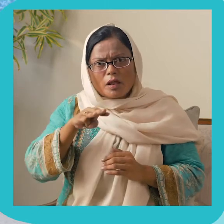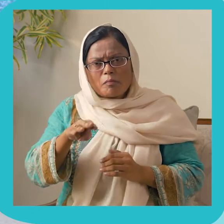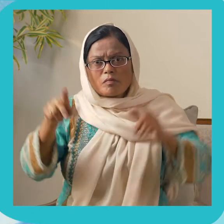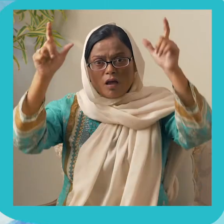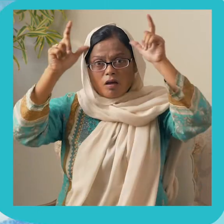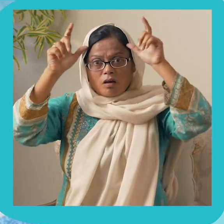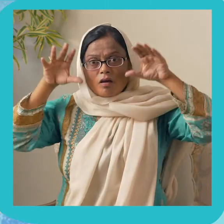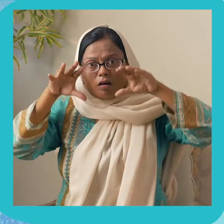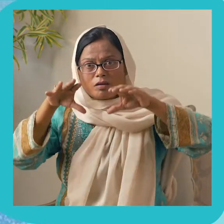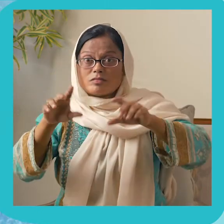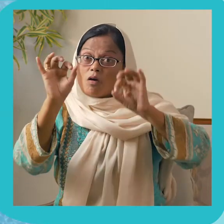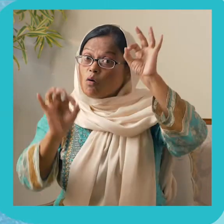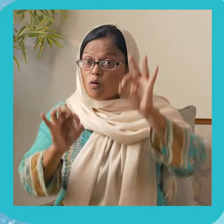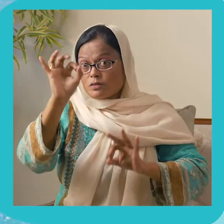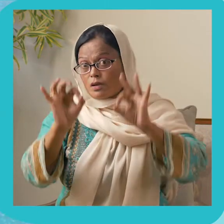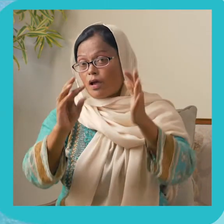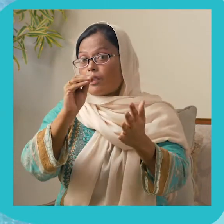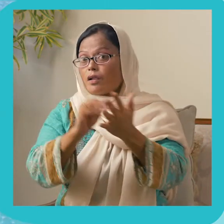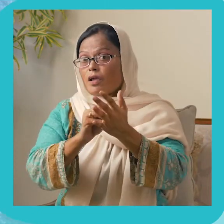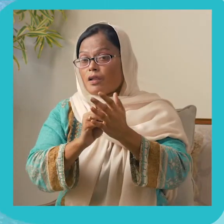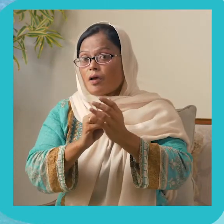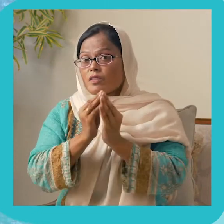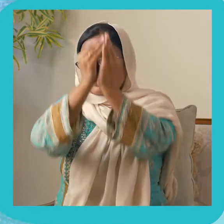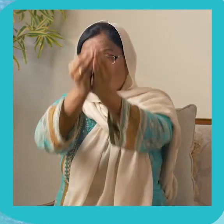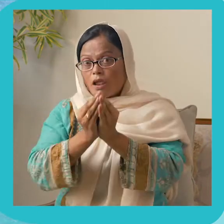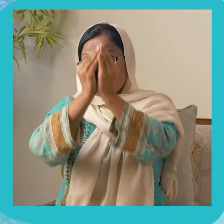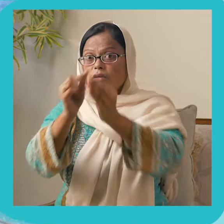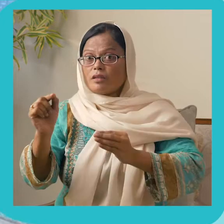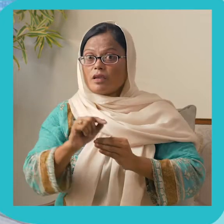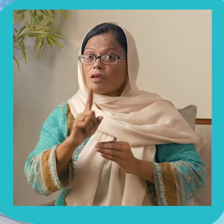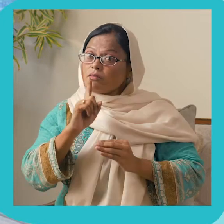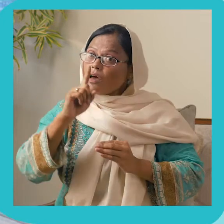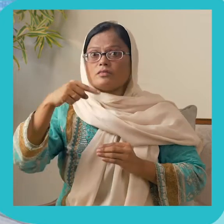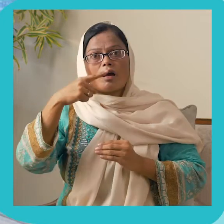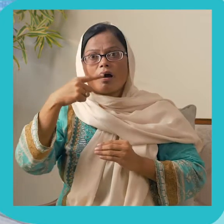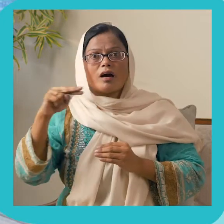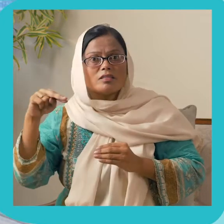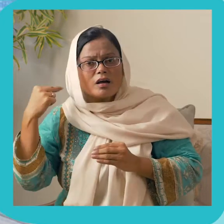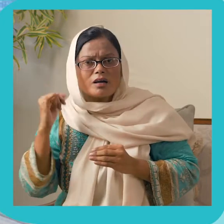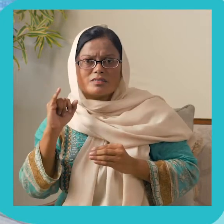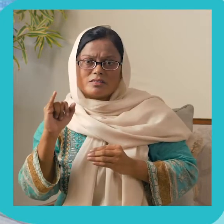समंदर में बिखरे प्लोगर से होशियार रहना, डिबी ने संजीदगी से कहा था।